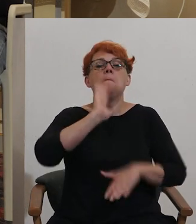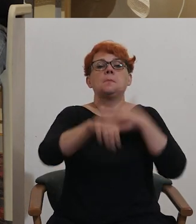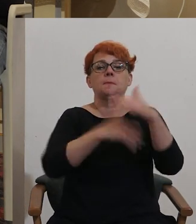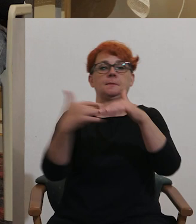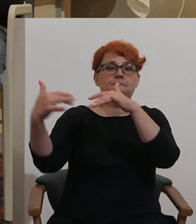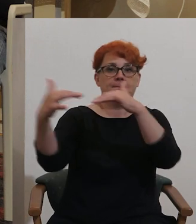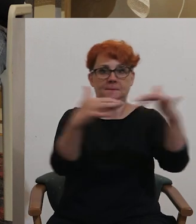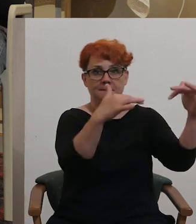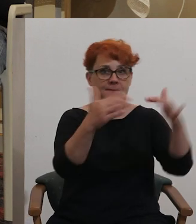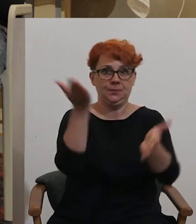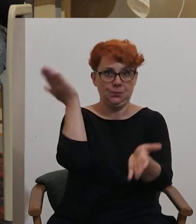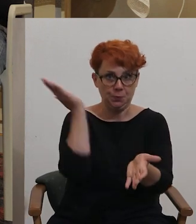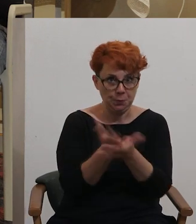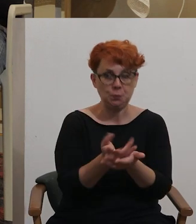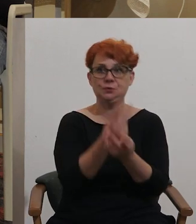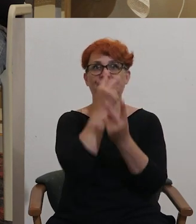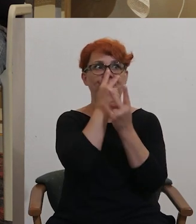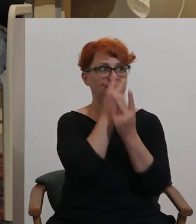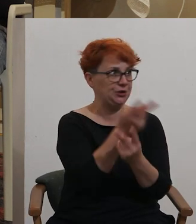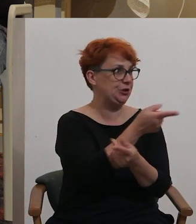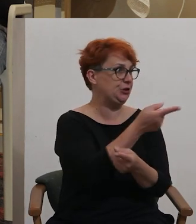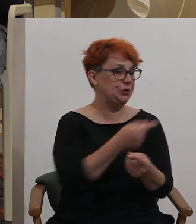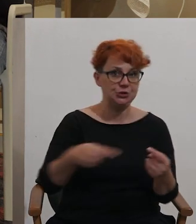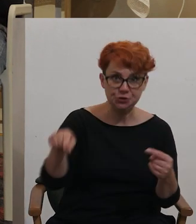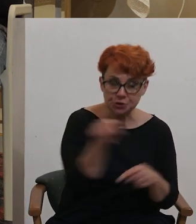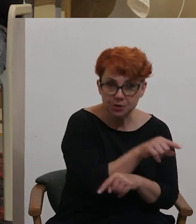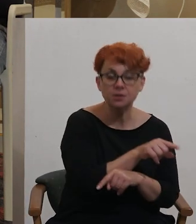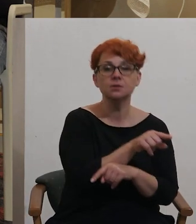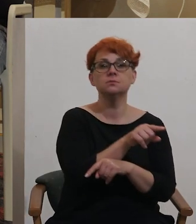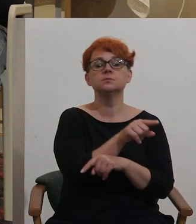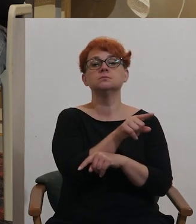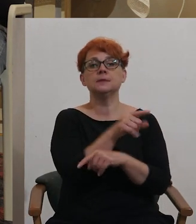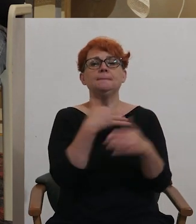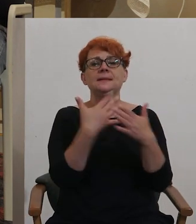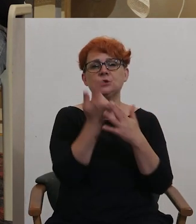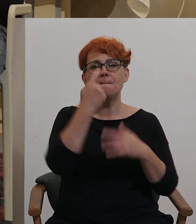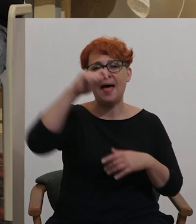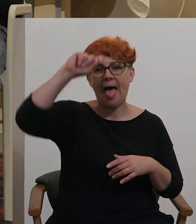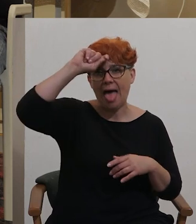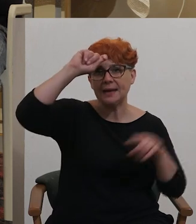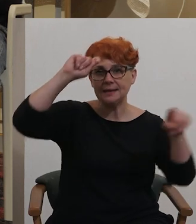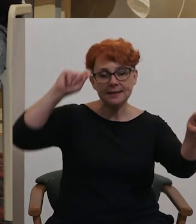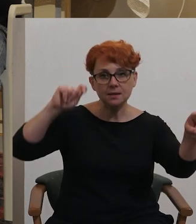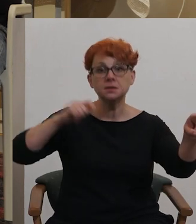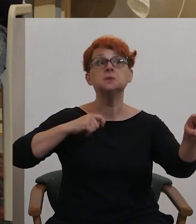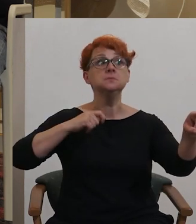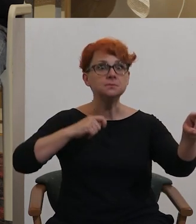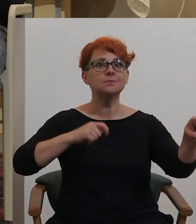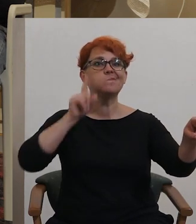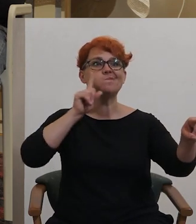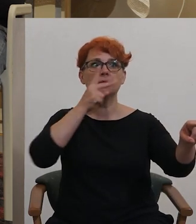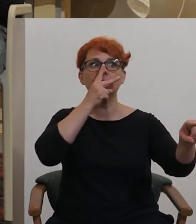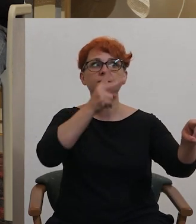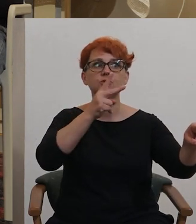front i znalazł się pod Berlinem i kiedy zobaczył, co